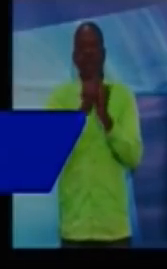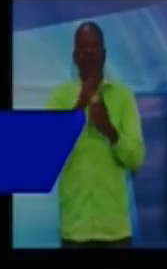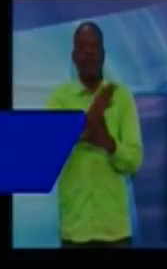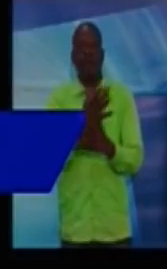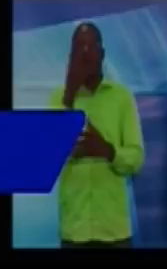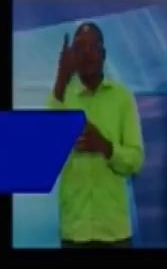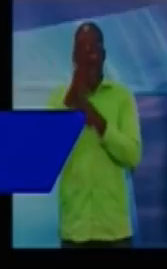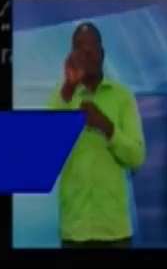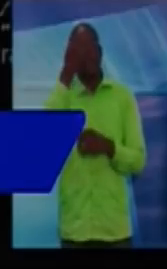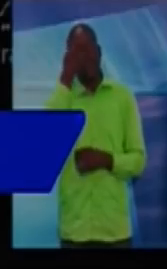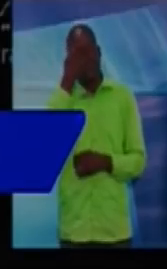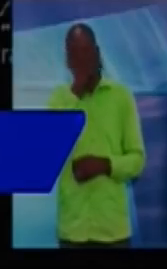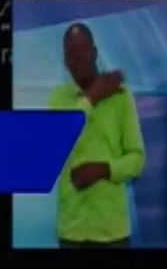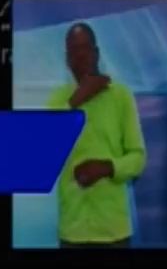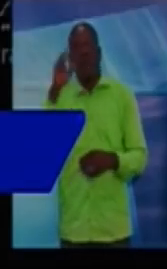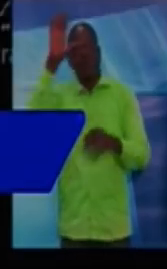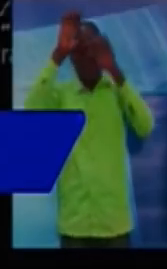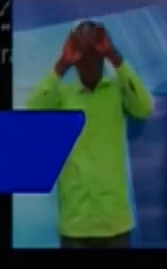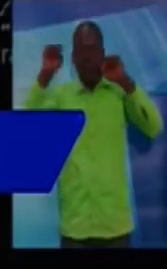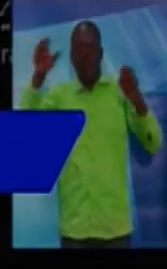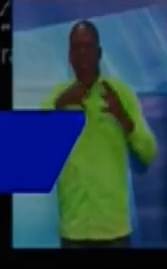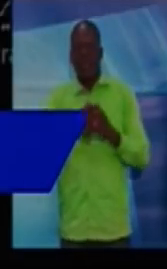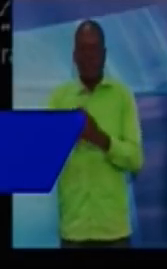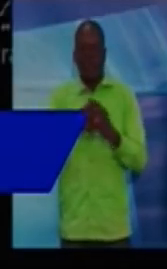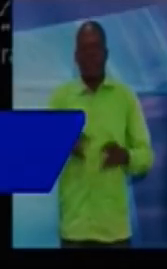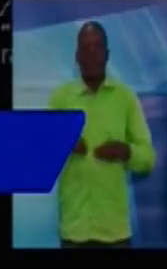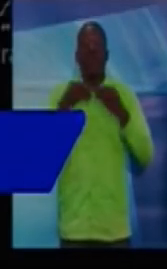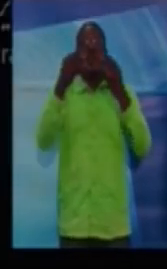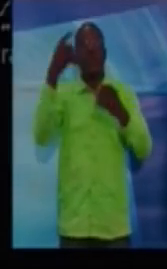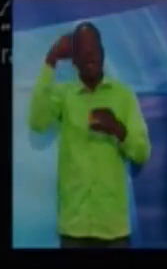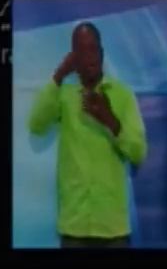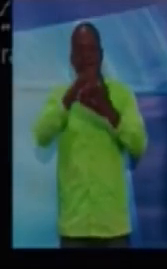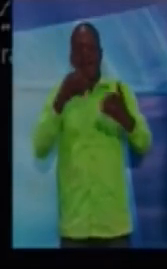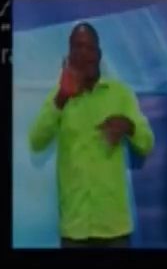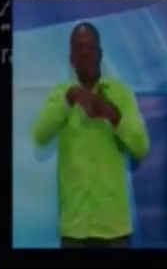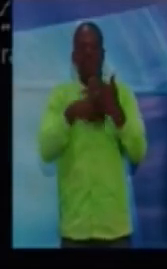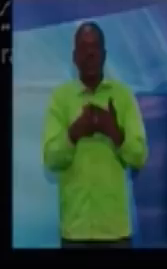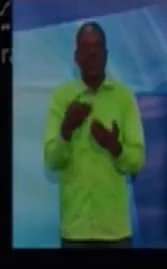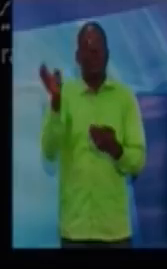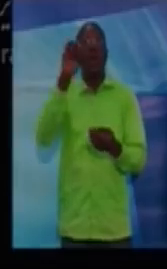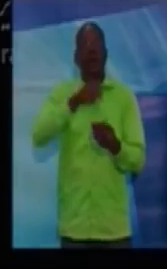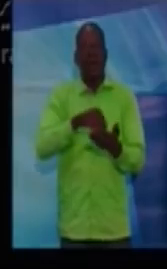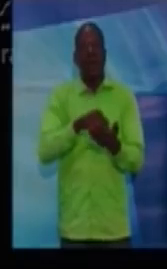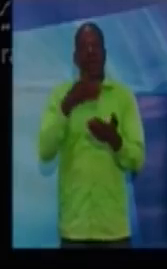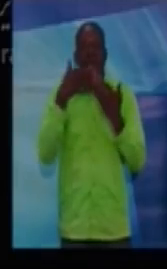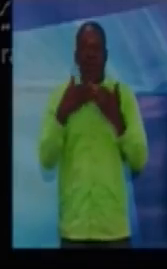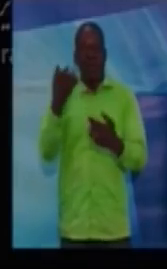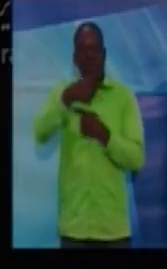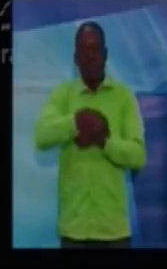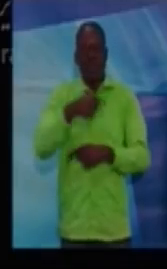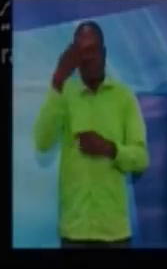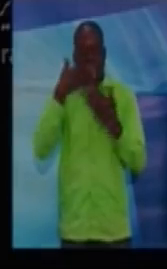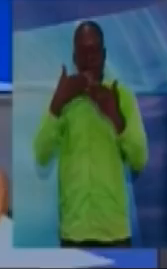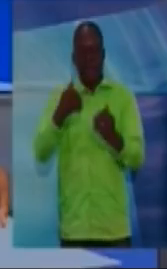États. Donald Trump aurait ordonné une riposte avant de se raviser. Une fois de plus, bonjour et merci de nous